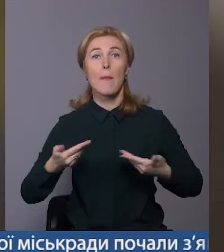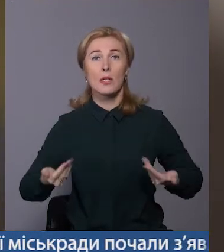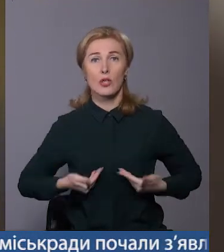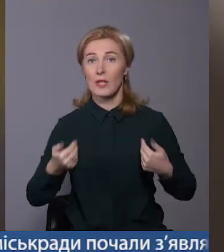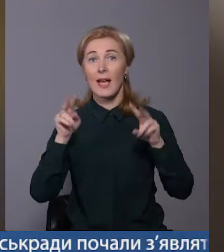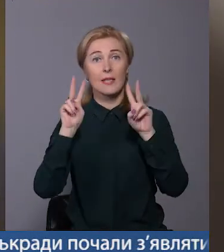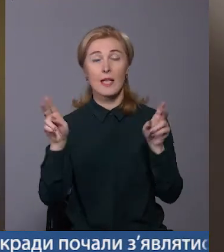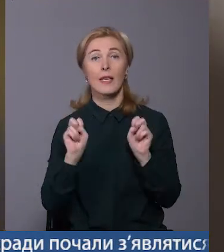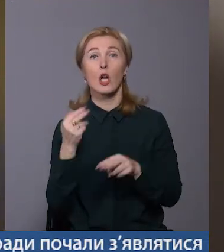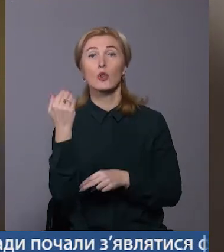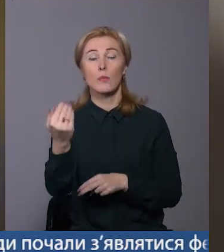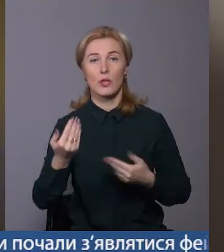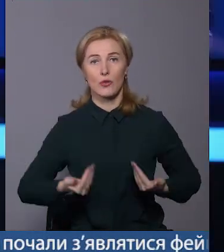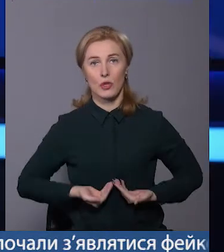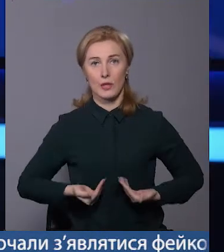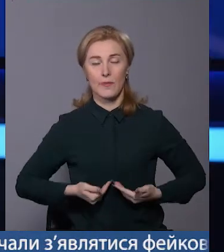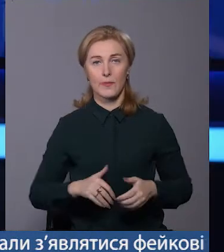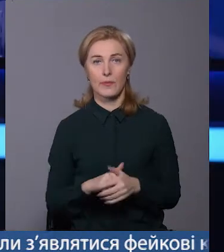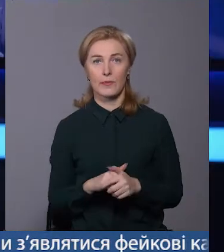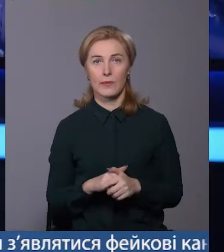знаю. Як тобі жити?